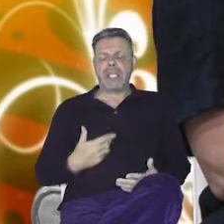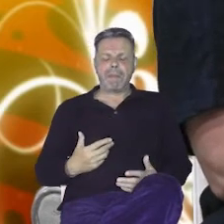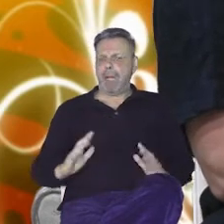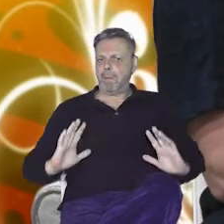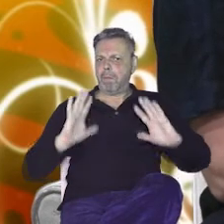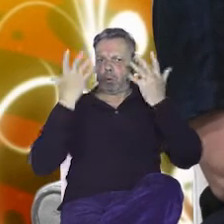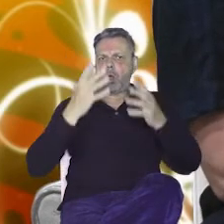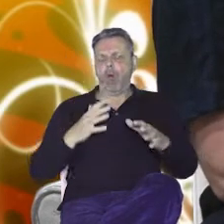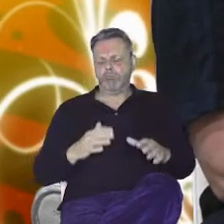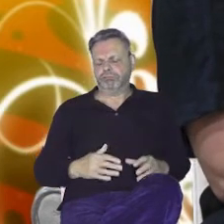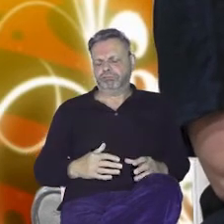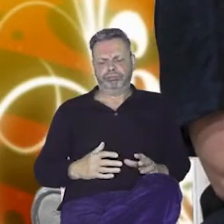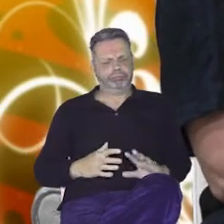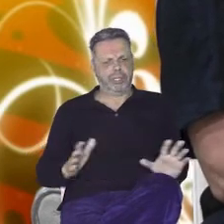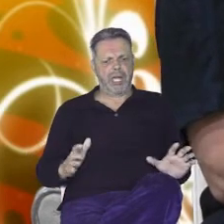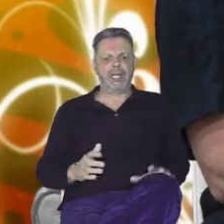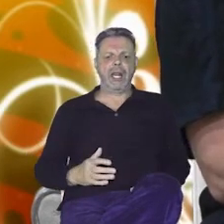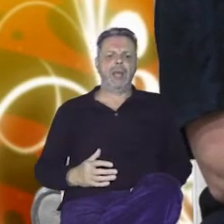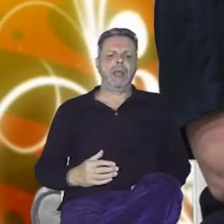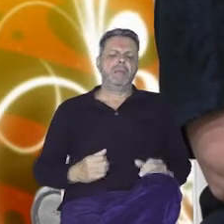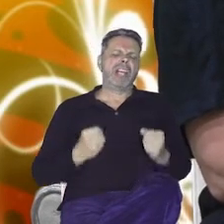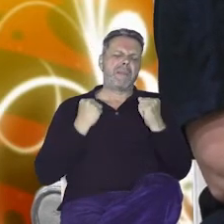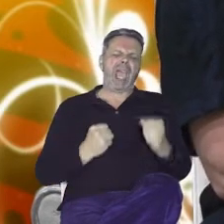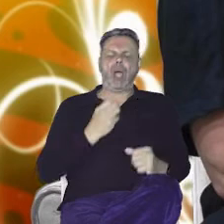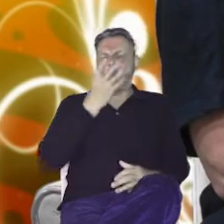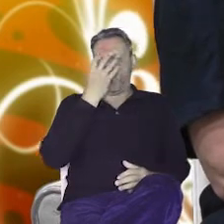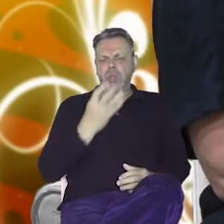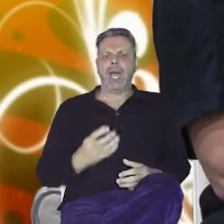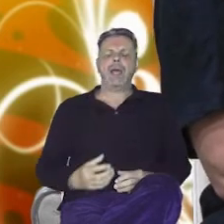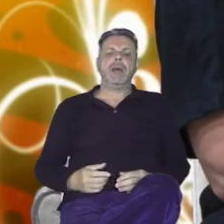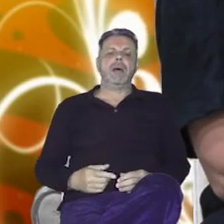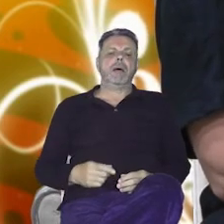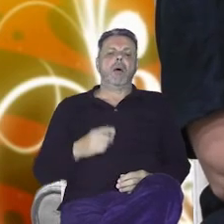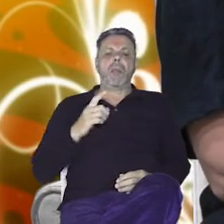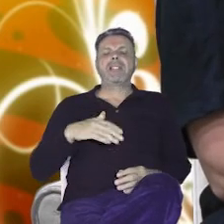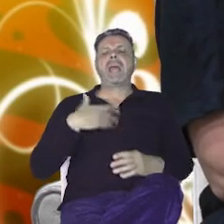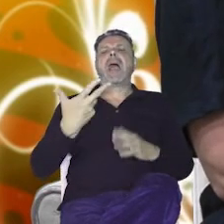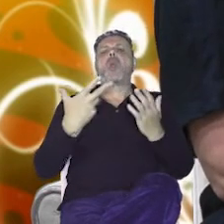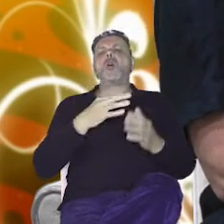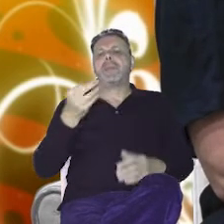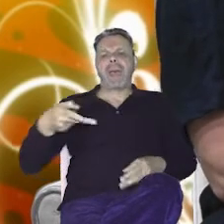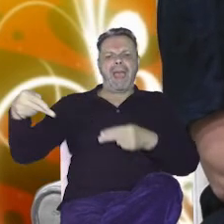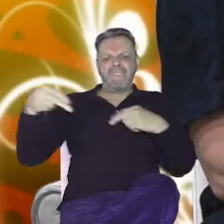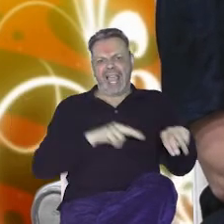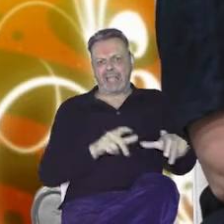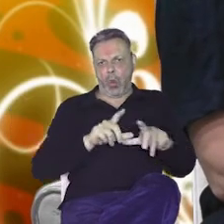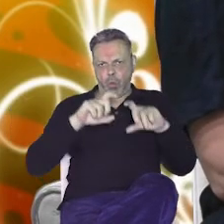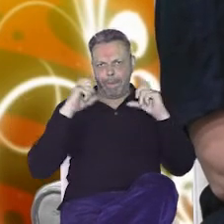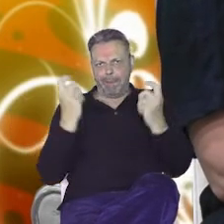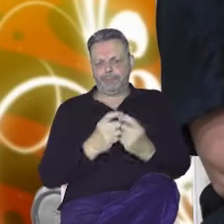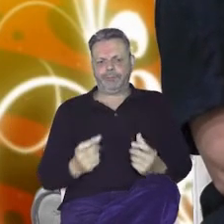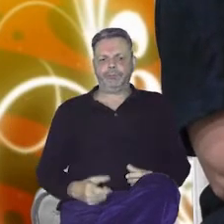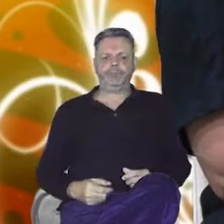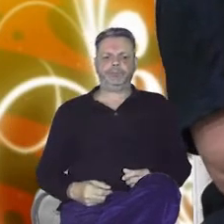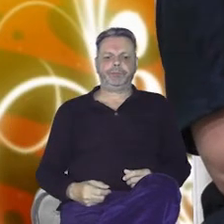reagirala, užasno sam bila ljuta i revoltirana zbog svega. Ona se nakon 8 dana vratila u